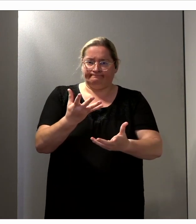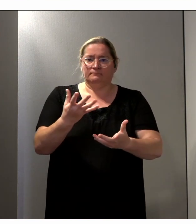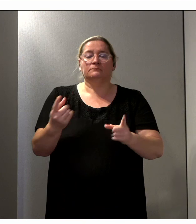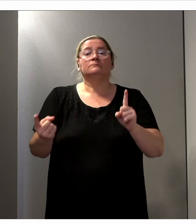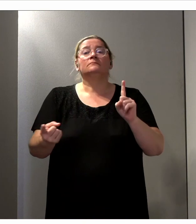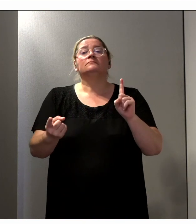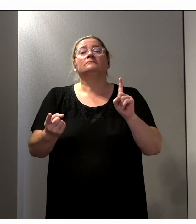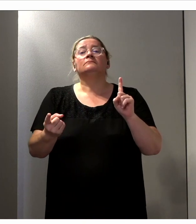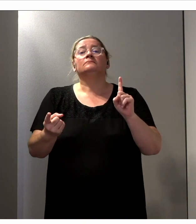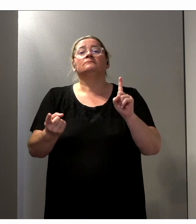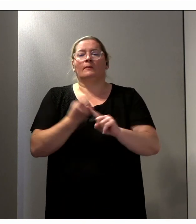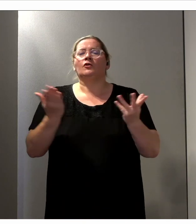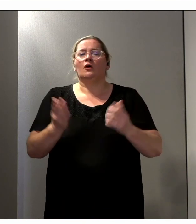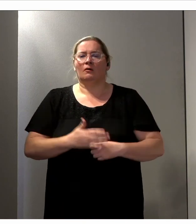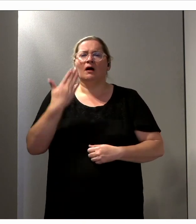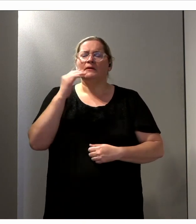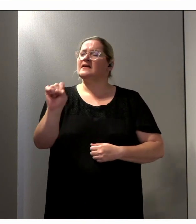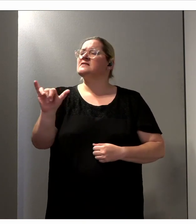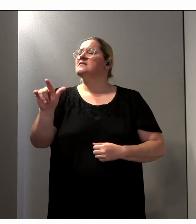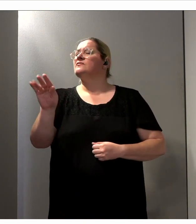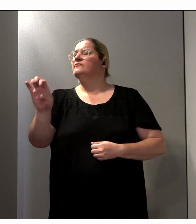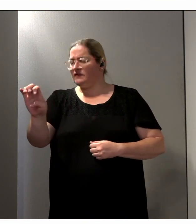l'important, quand j'en parle avec Sylvie,